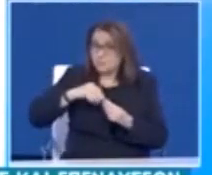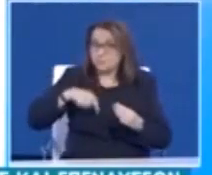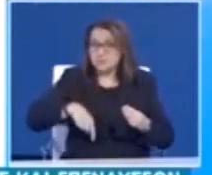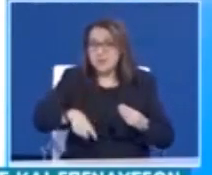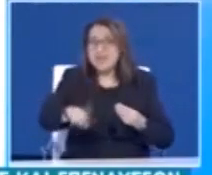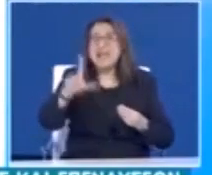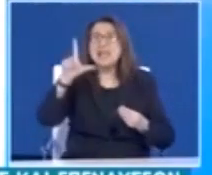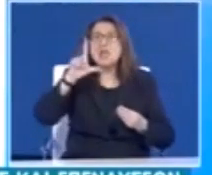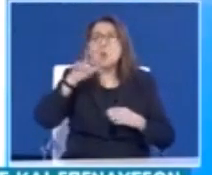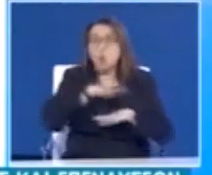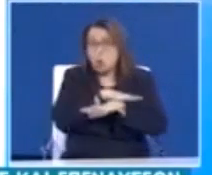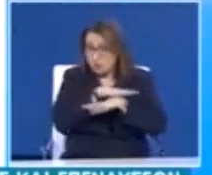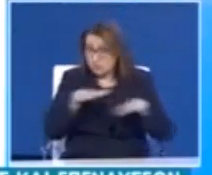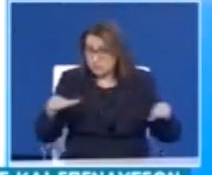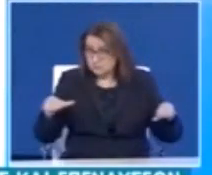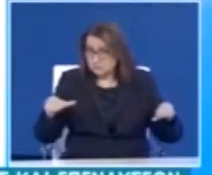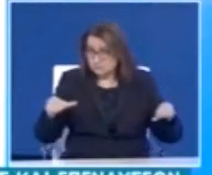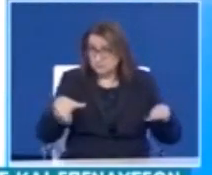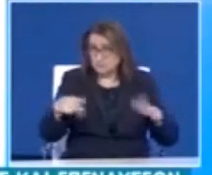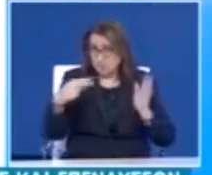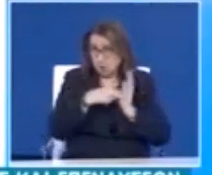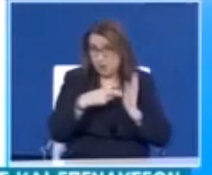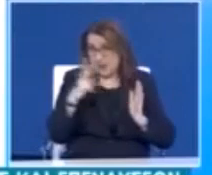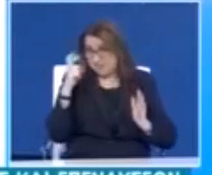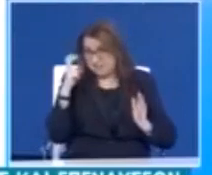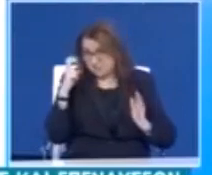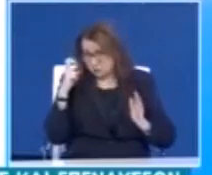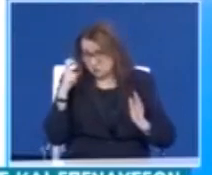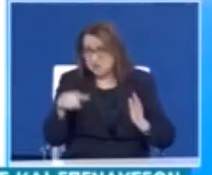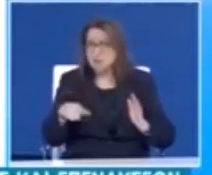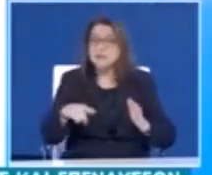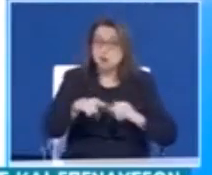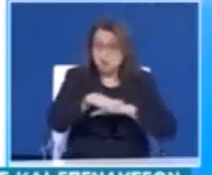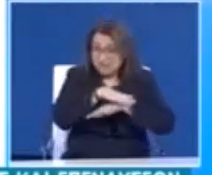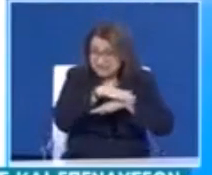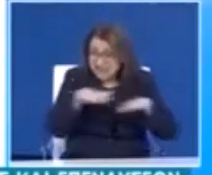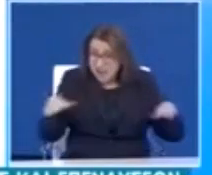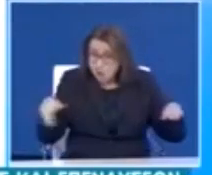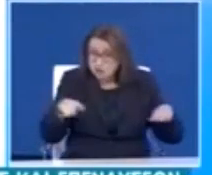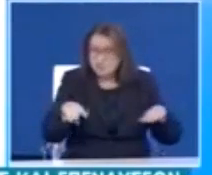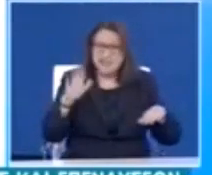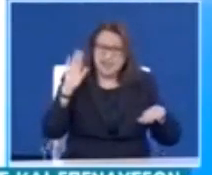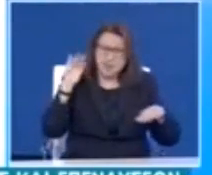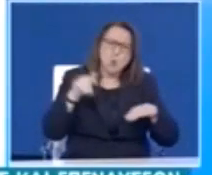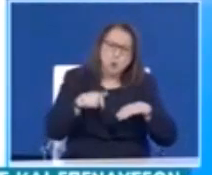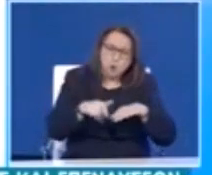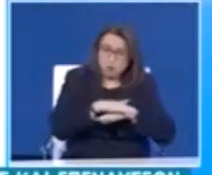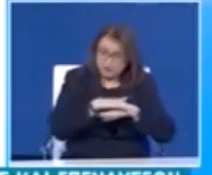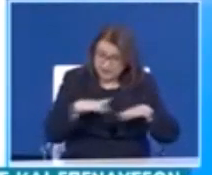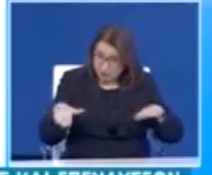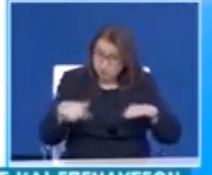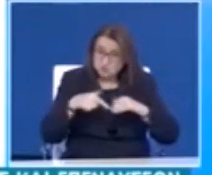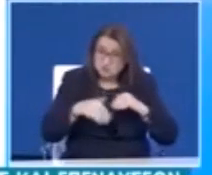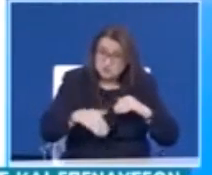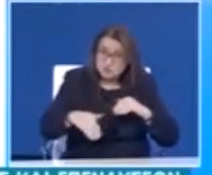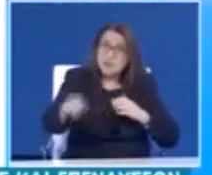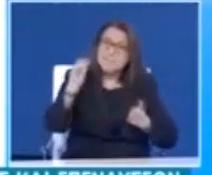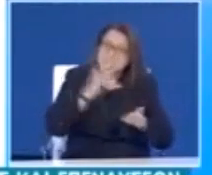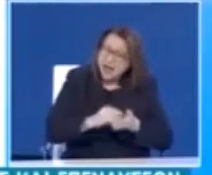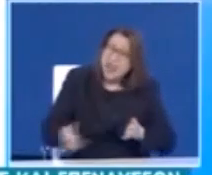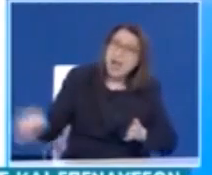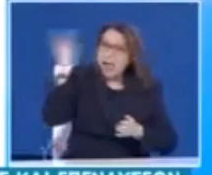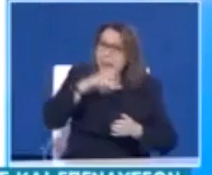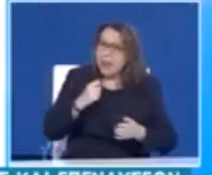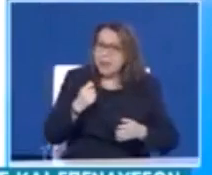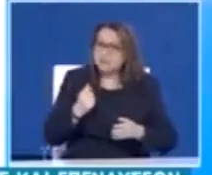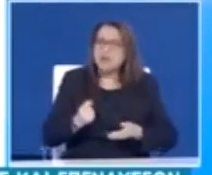του 2020 και με τη λήξη του αμέσως θα ξεκινήσει και νέος κύκλος με τα ίδια ποσά, έτσι να δώσουμε κίνητρο σε όλες